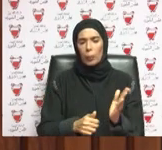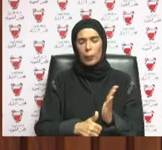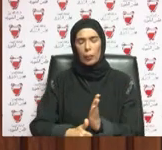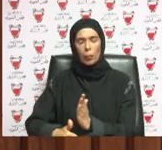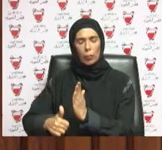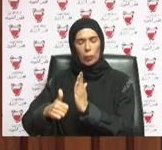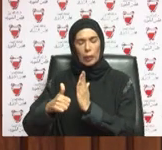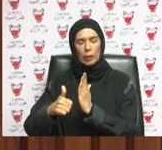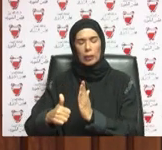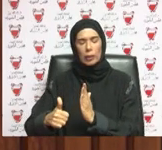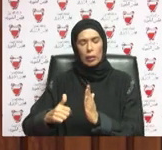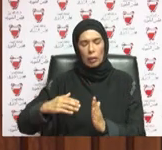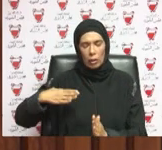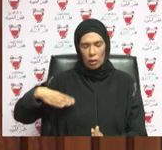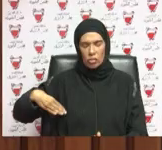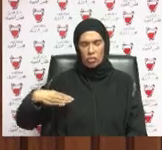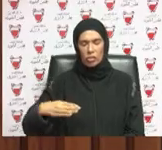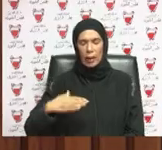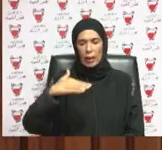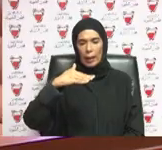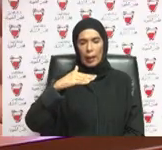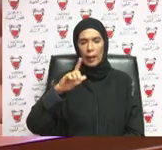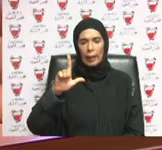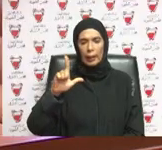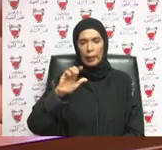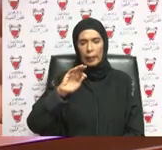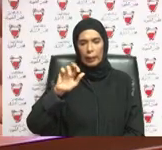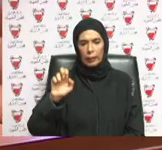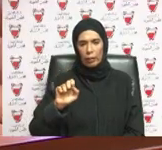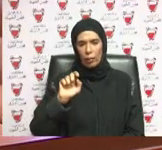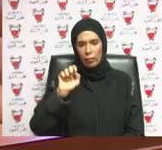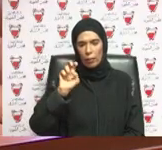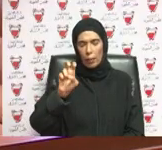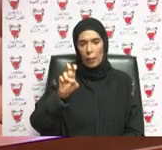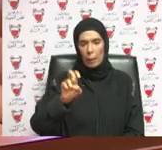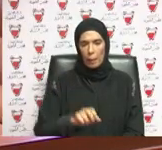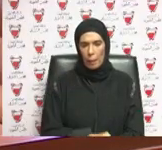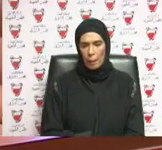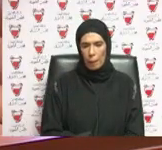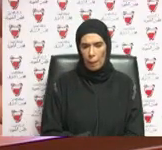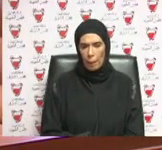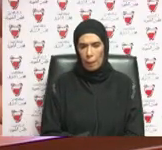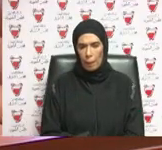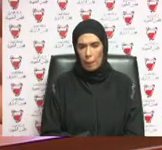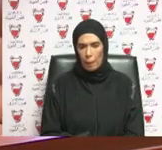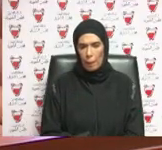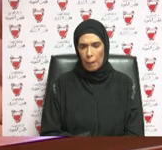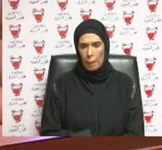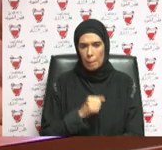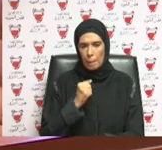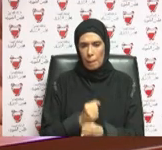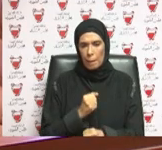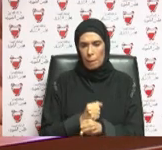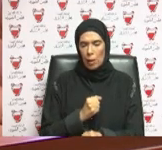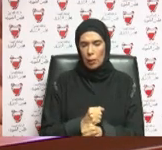صاحب السمو الملكي الأمير خليفة بن سلمان آل خليفة، وما قدمه من عمل